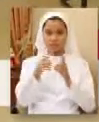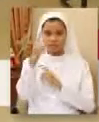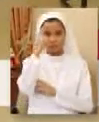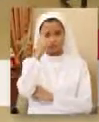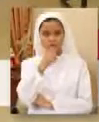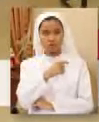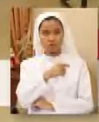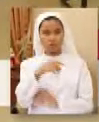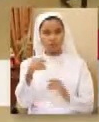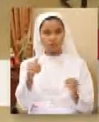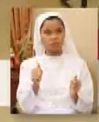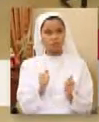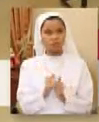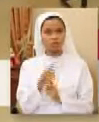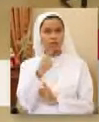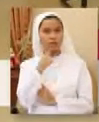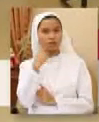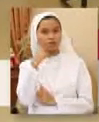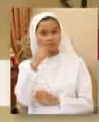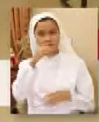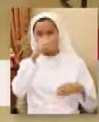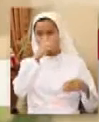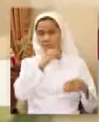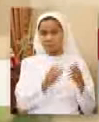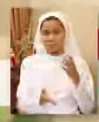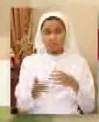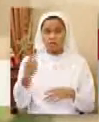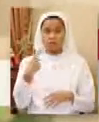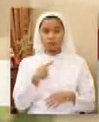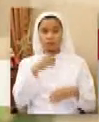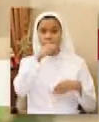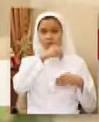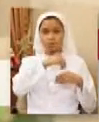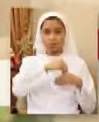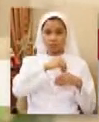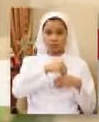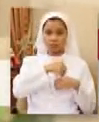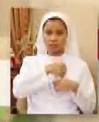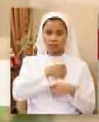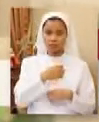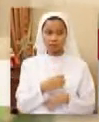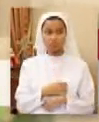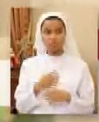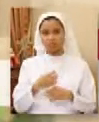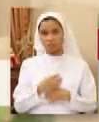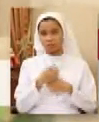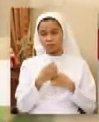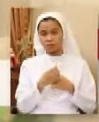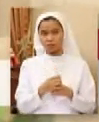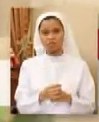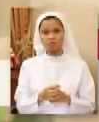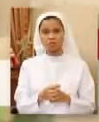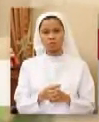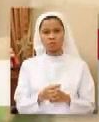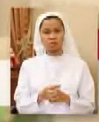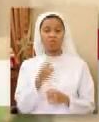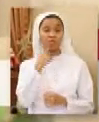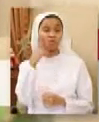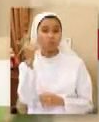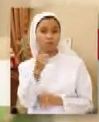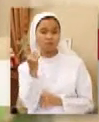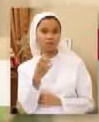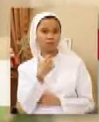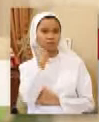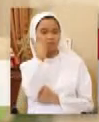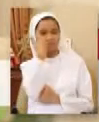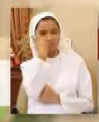mapalaigo sila ng mga internal emotions na... Opo. Paano nila handle yan? Usually shy sila. Opo.